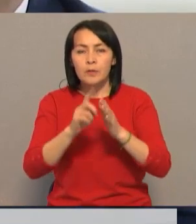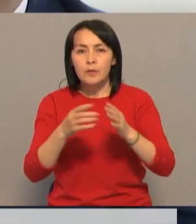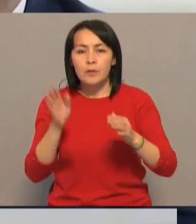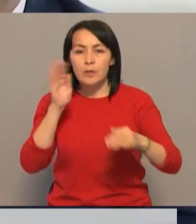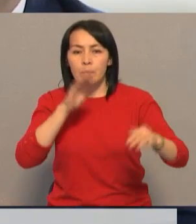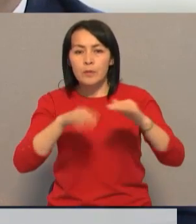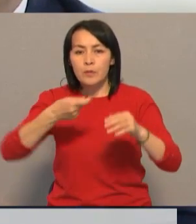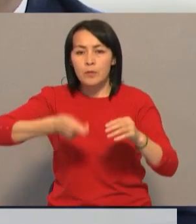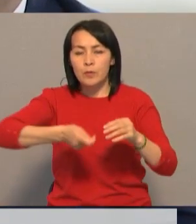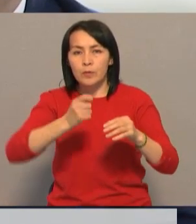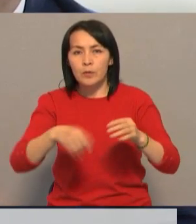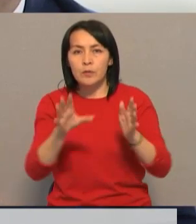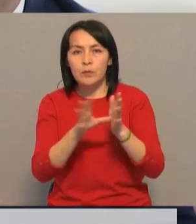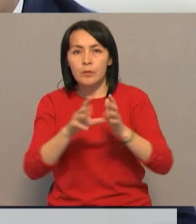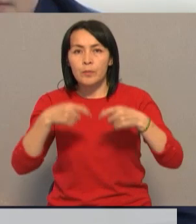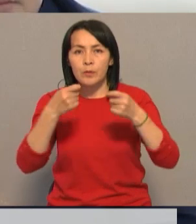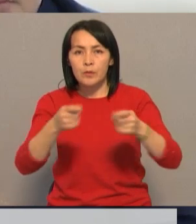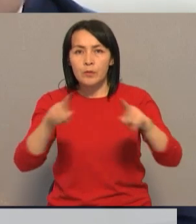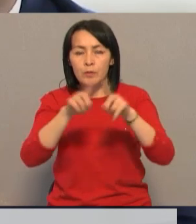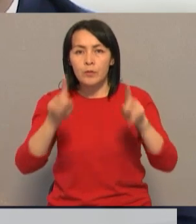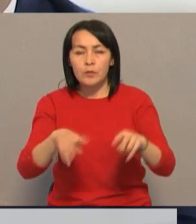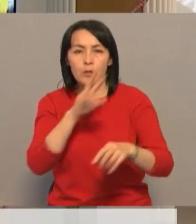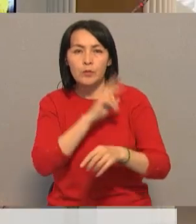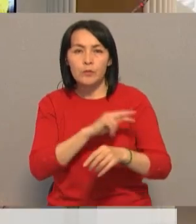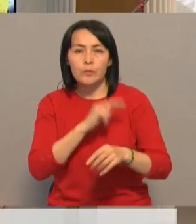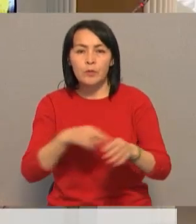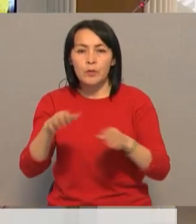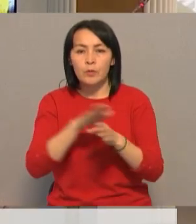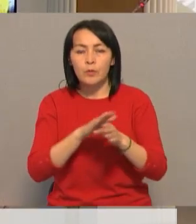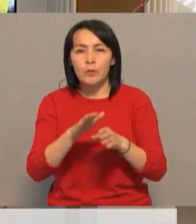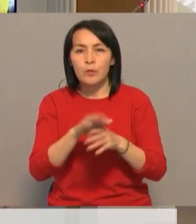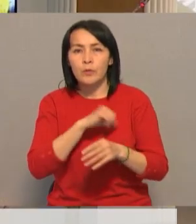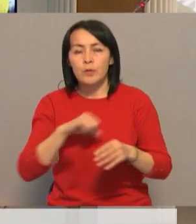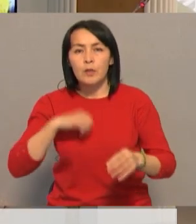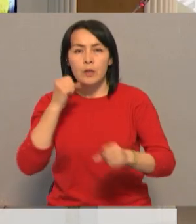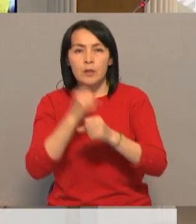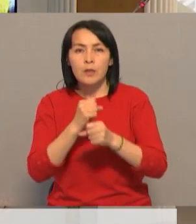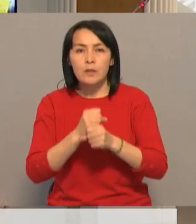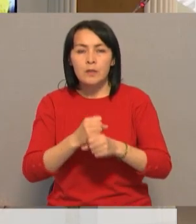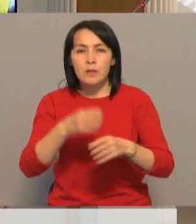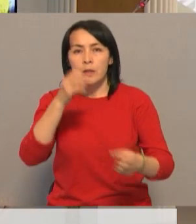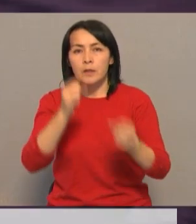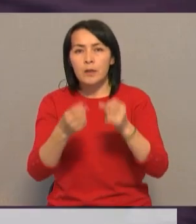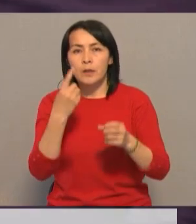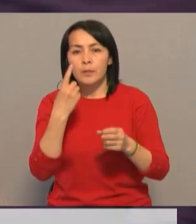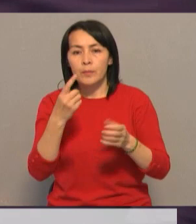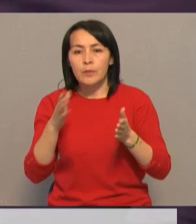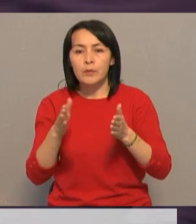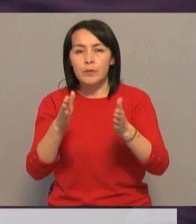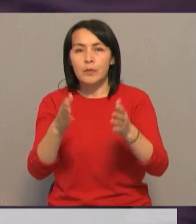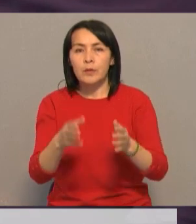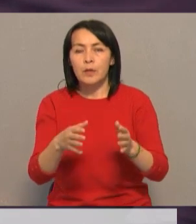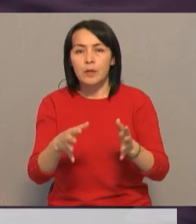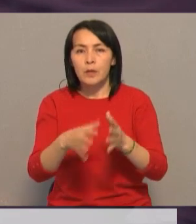мен құдық қазу, тоқ беретін генераторды орнату секілді жұмыстарды толық мойнына алады. Алып техника бір жүргенде